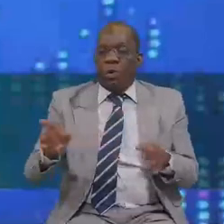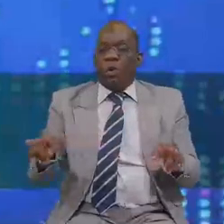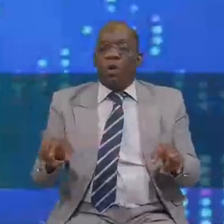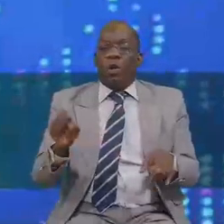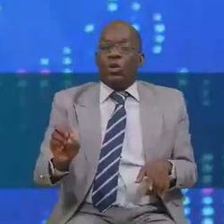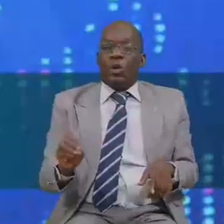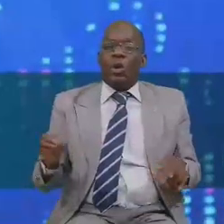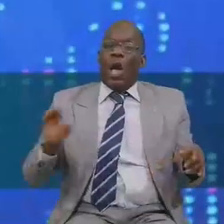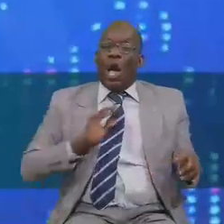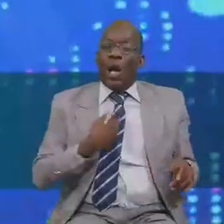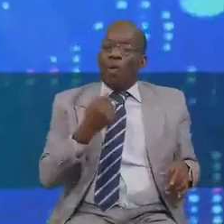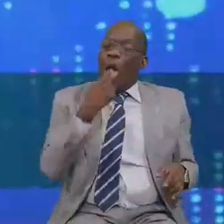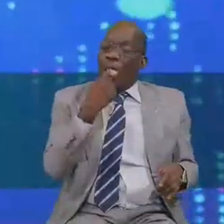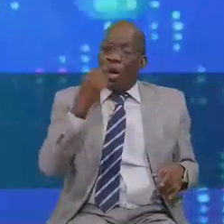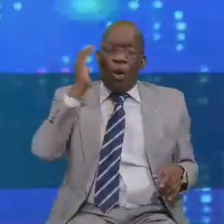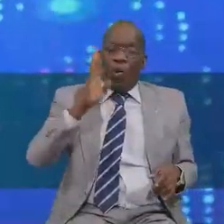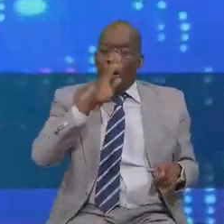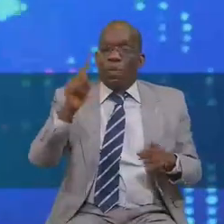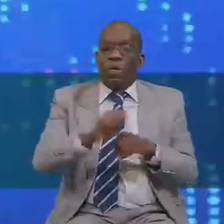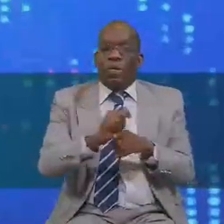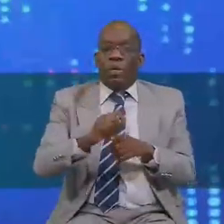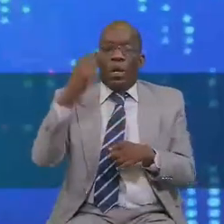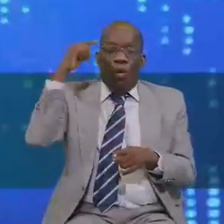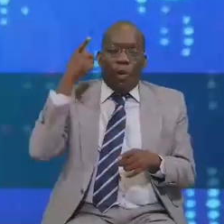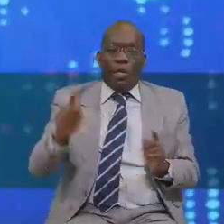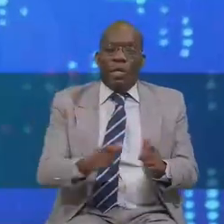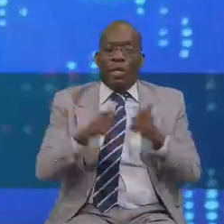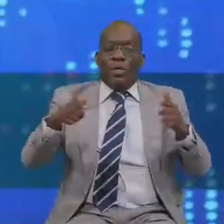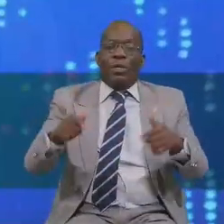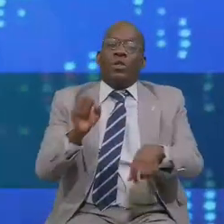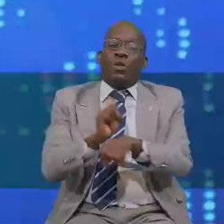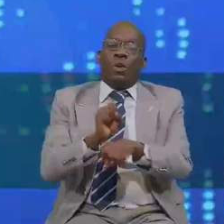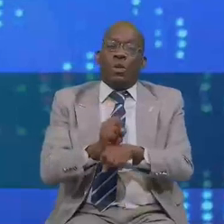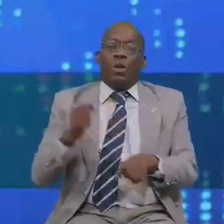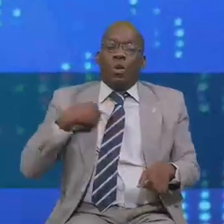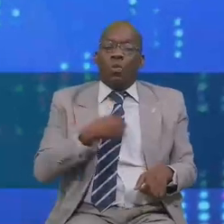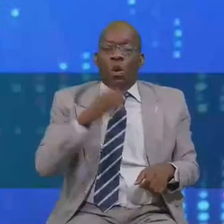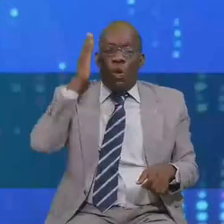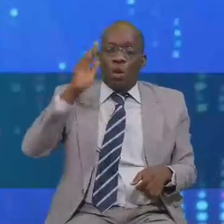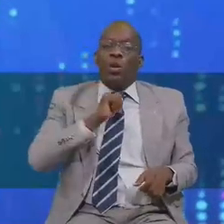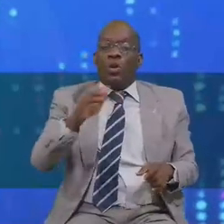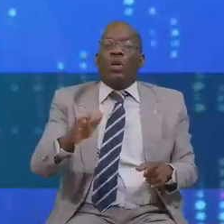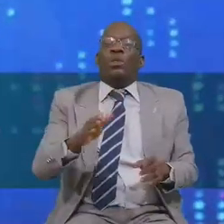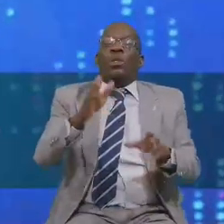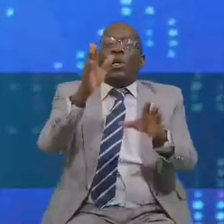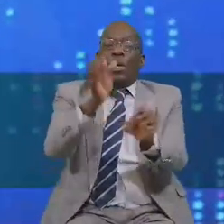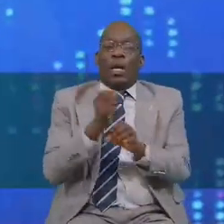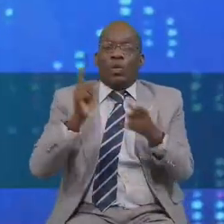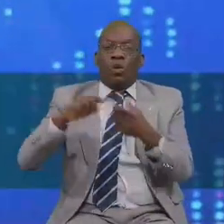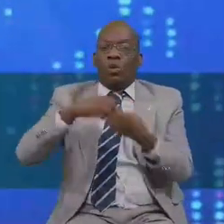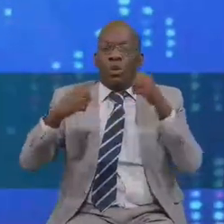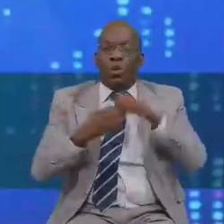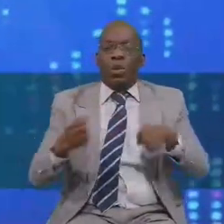nos langues soient formées pour la grande commission, nous n'allons pas avoir les problèmes que nous avons